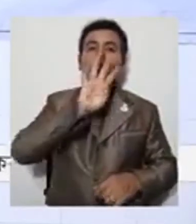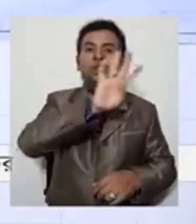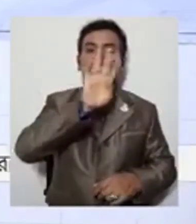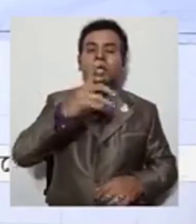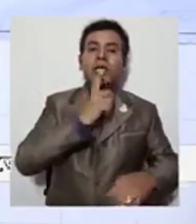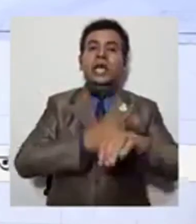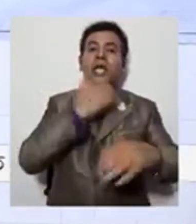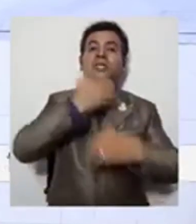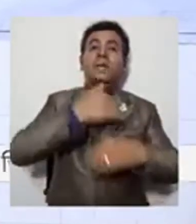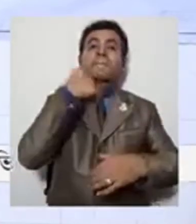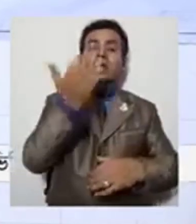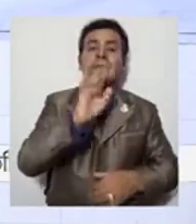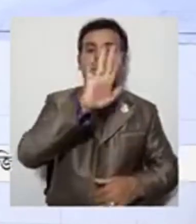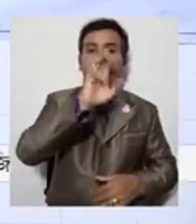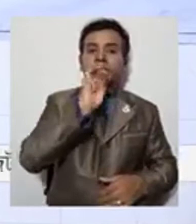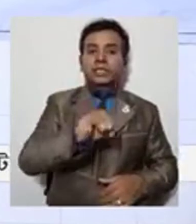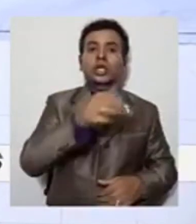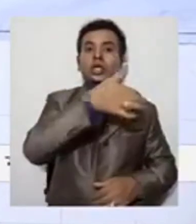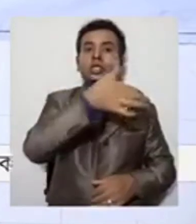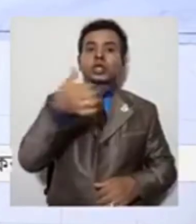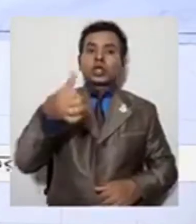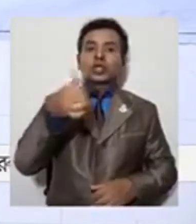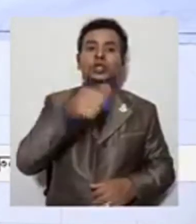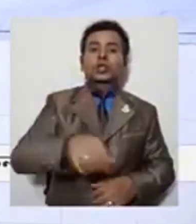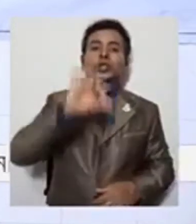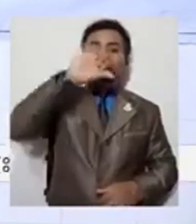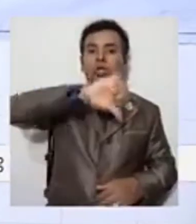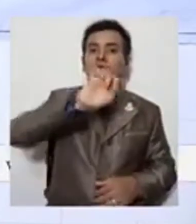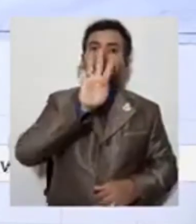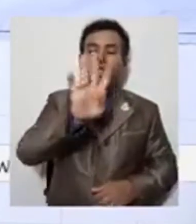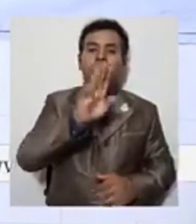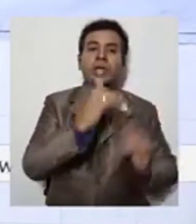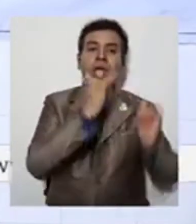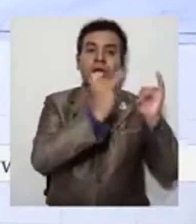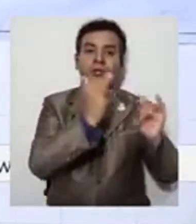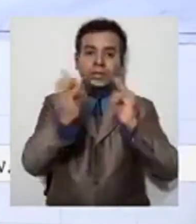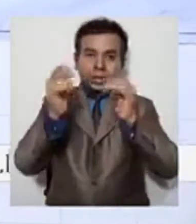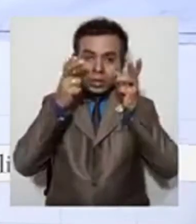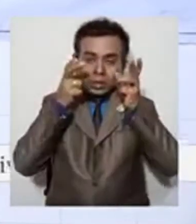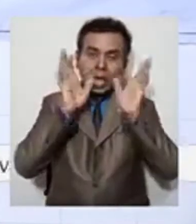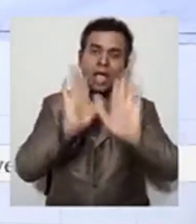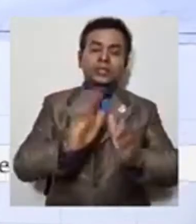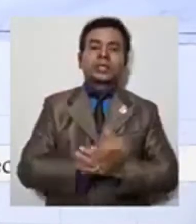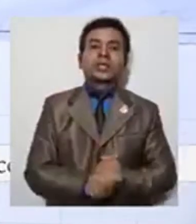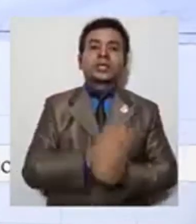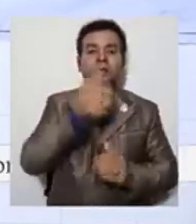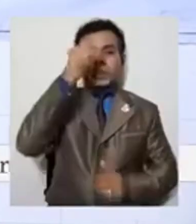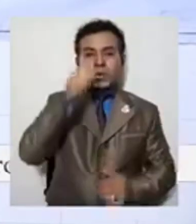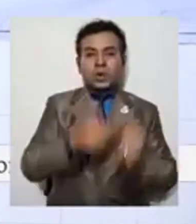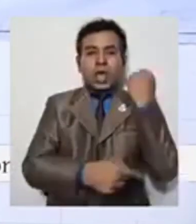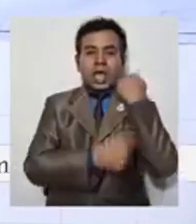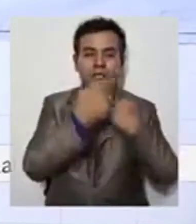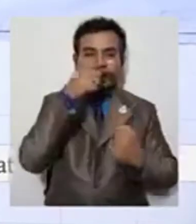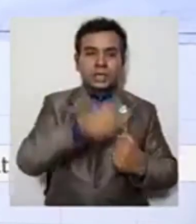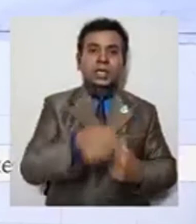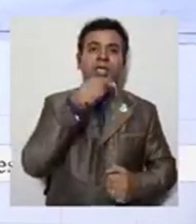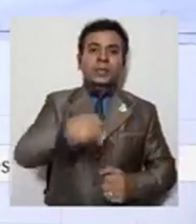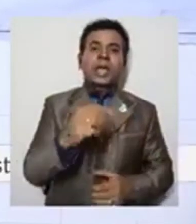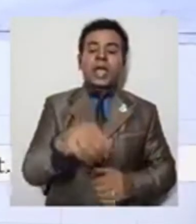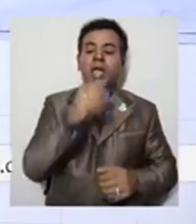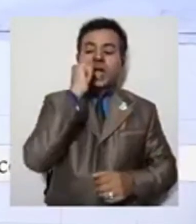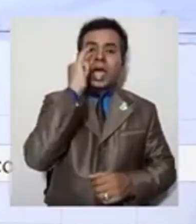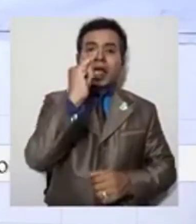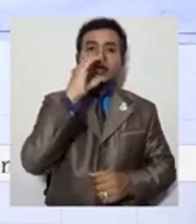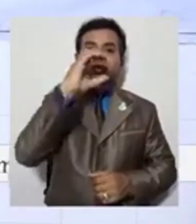9638টি আইসোলেশন সংখ্যা যেটা ঢাকার মধ্যে 3944টি এবং ঢাকা সিটির বাইরে 5694টি